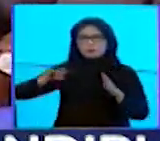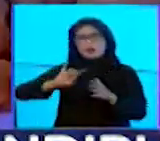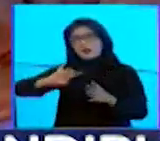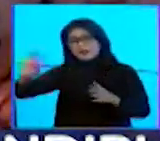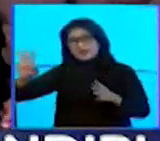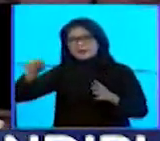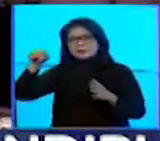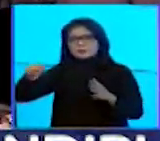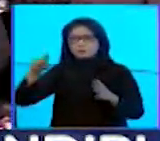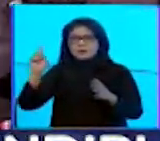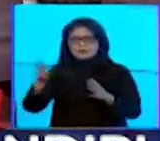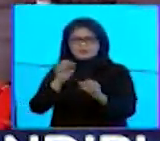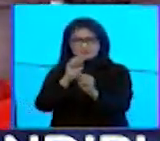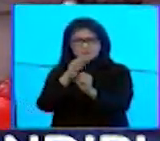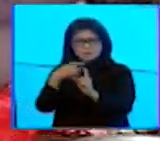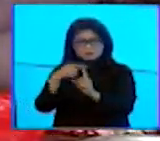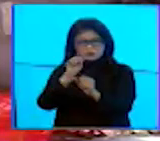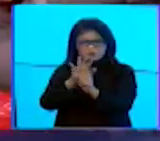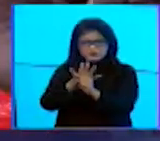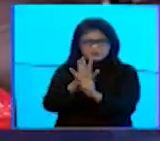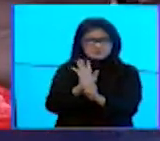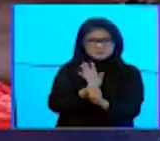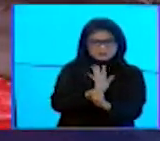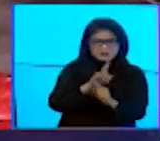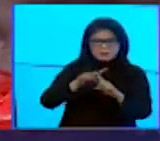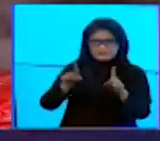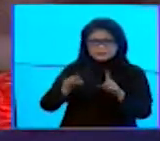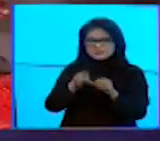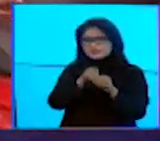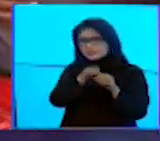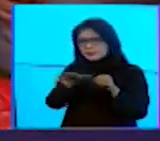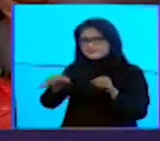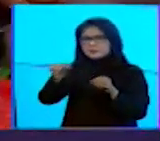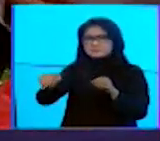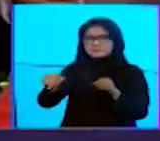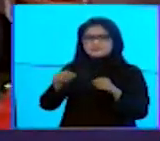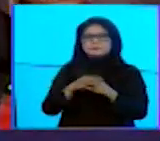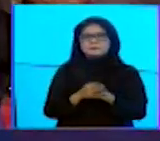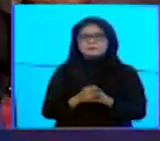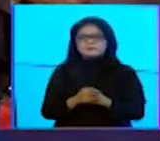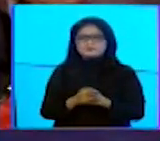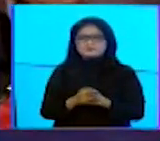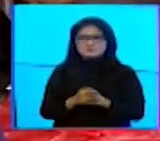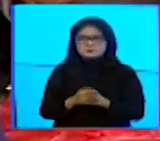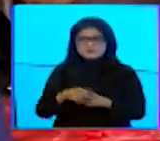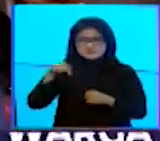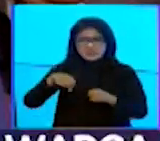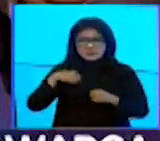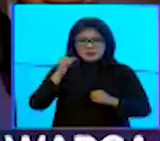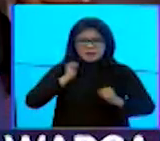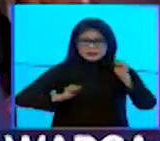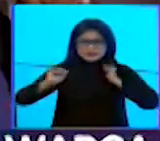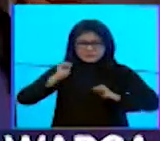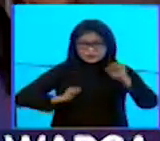terdampak dari adanya penerapan mikro lockdown oleh kelurahan setempat, dikarenakan memang saat ini untuk aktivitas warga ini dibatasi